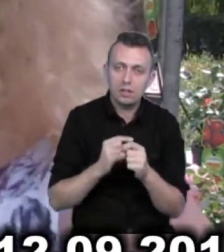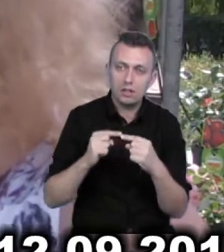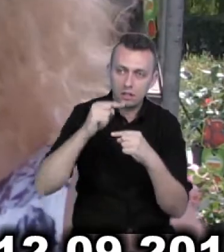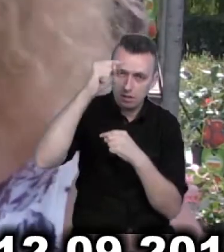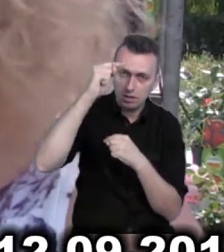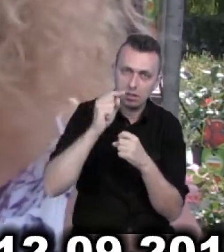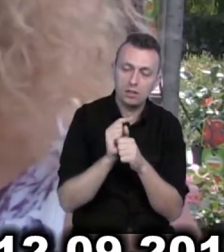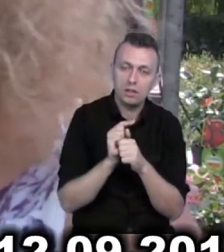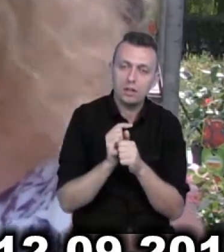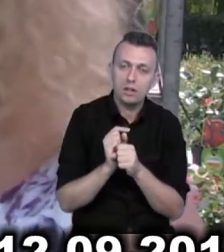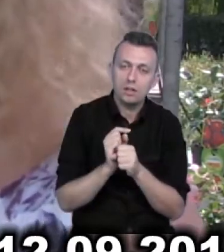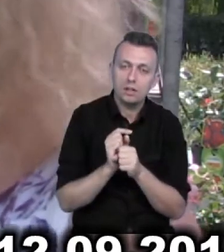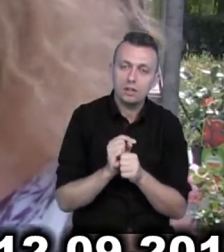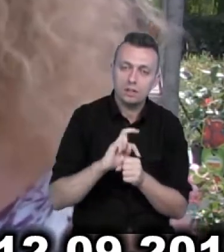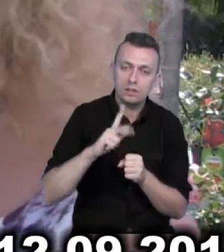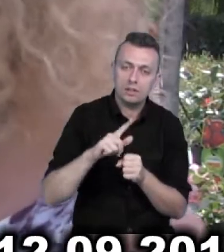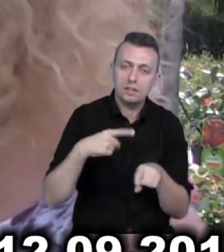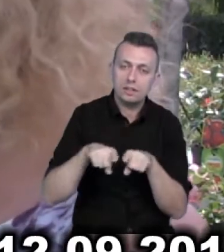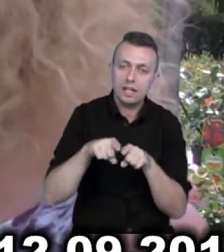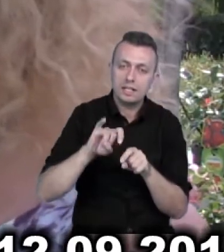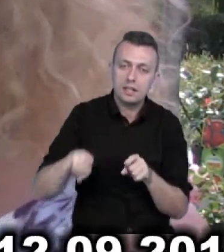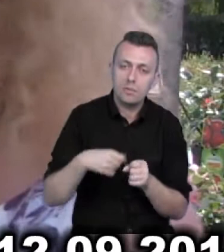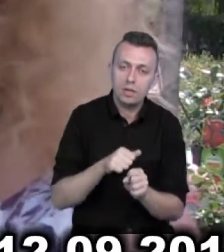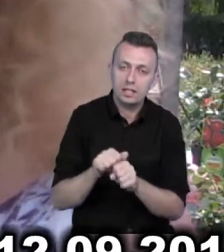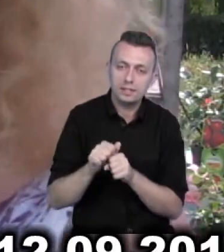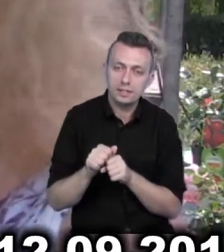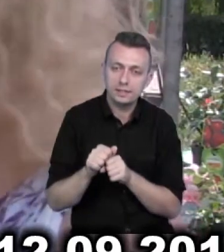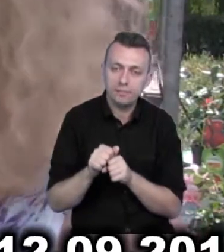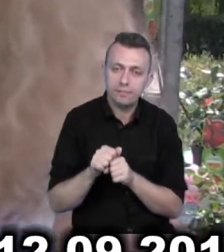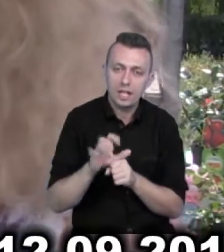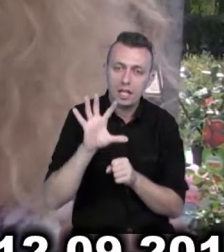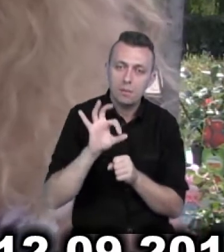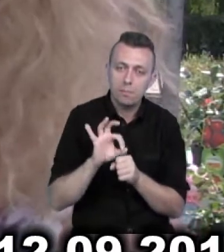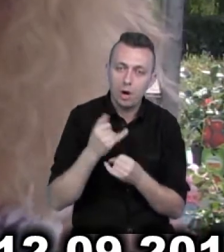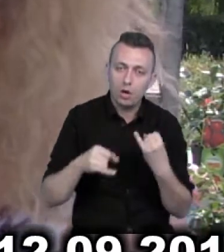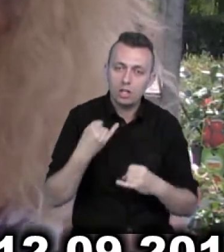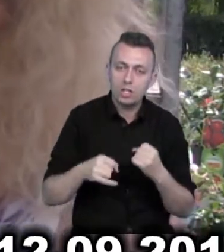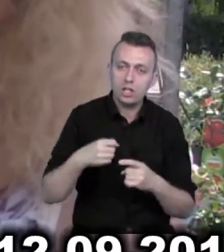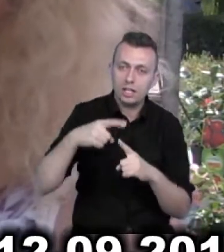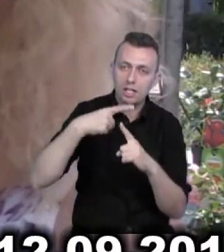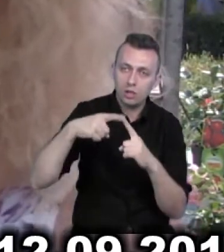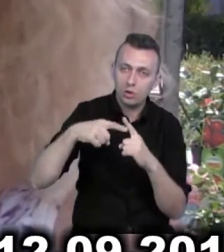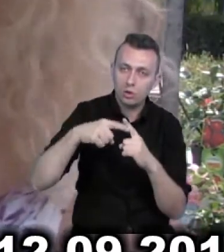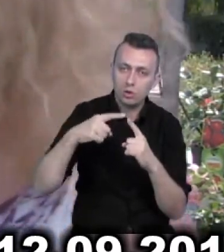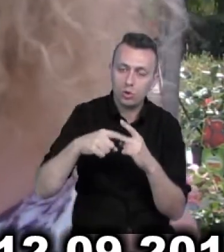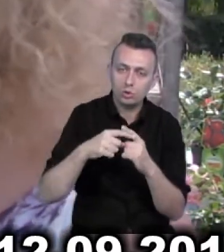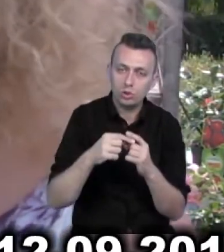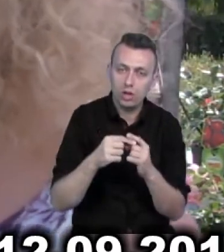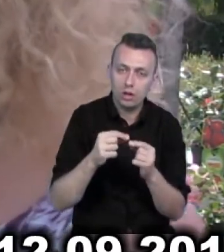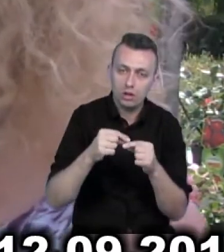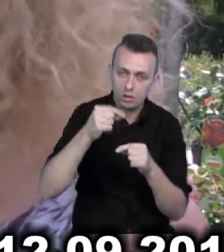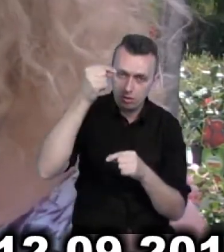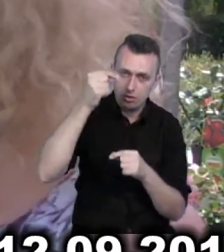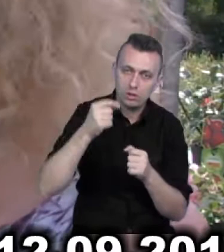pędu dojdzie do pewnego momentu, ale nie przeniknie do korzenia. Natomiast jeśli przytniemy krótko jesienią róże, tym większe niebezpieczeństwo,